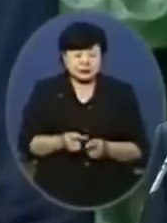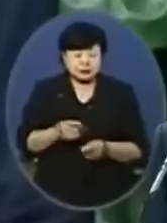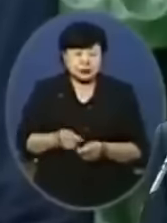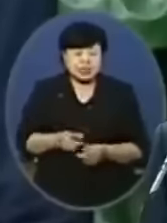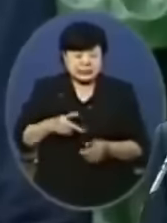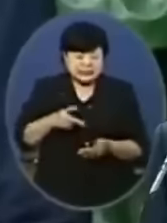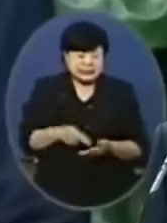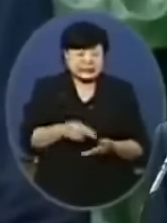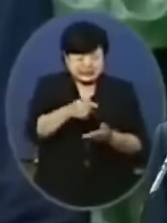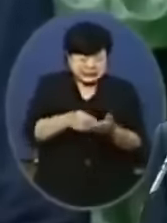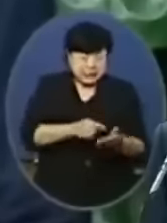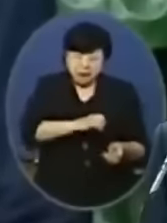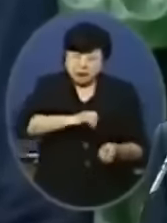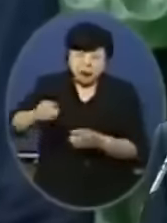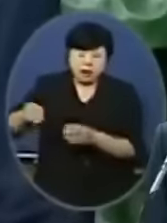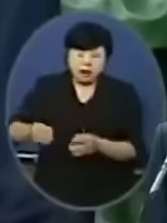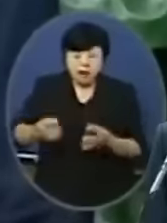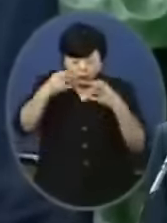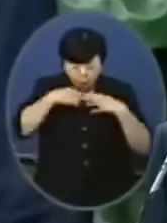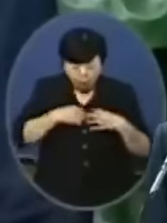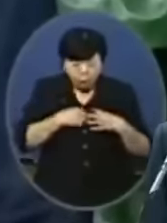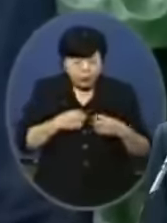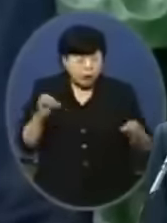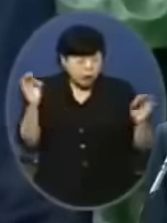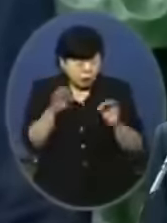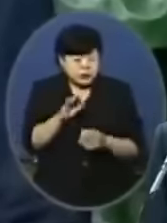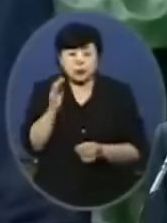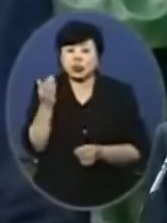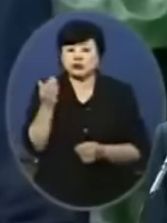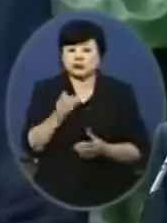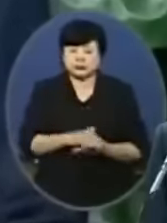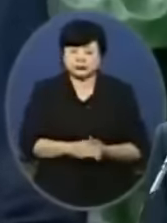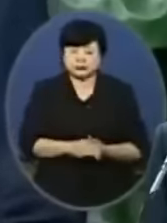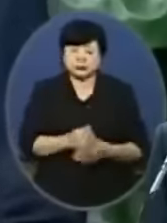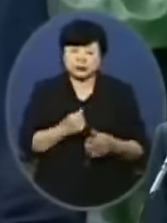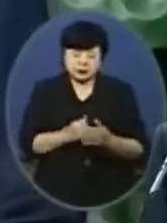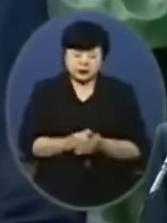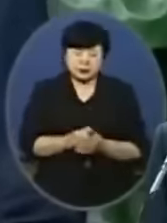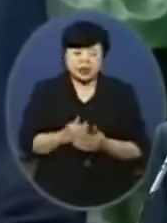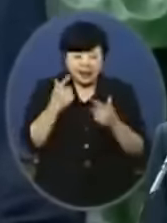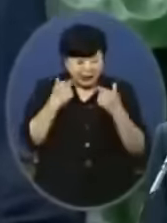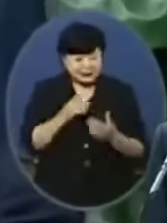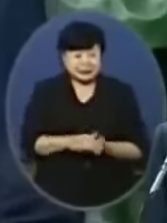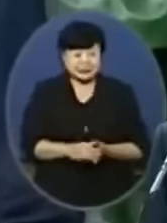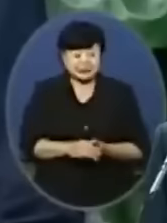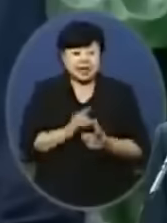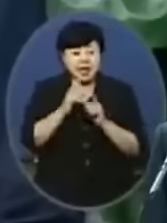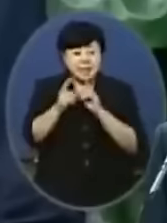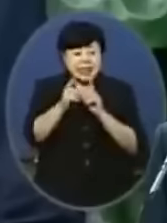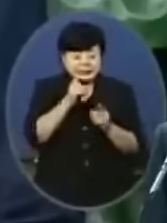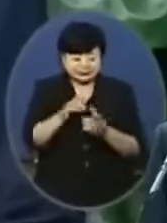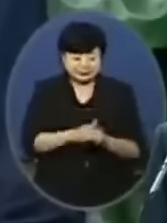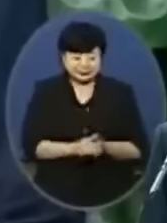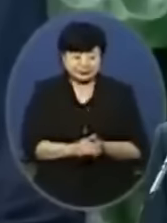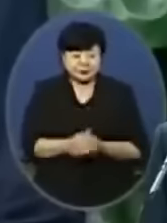잘라내고 잡아먹어버리고 없애버리고 마는 것입니다. 그러므로 여러분 항상 이러한